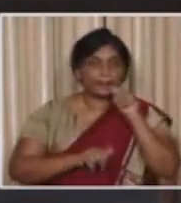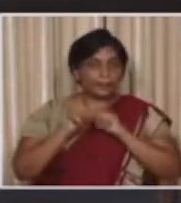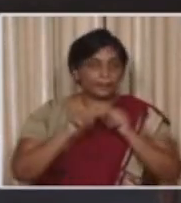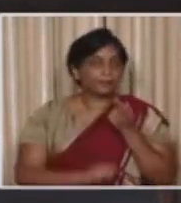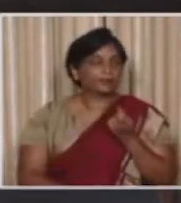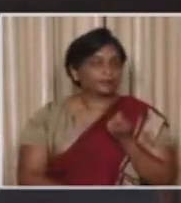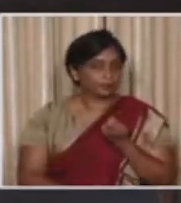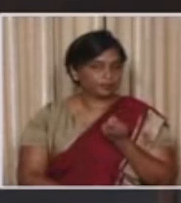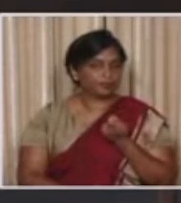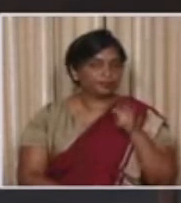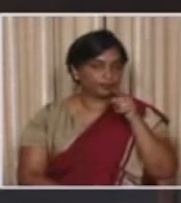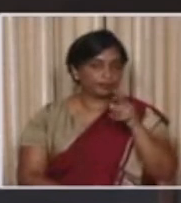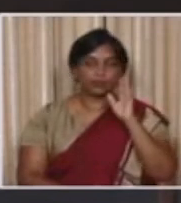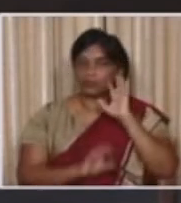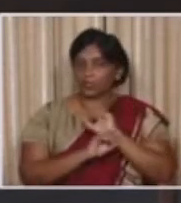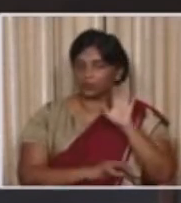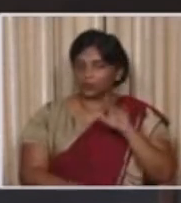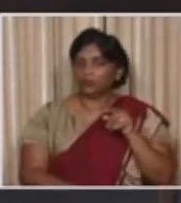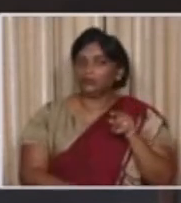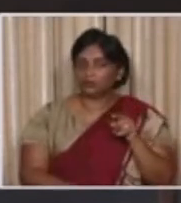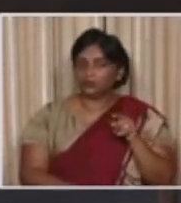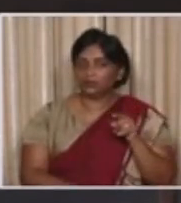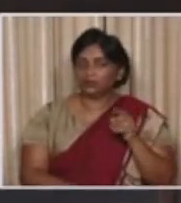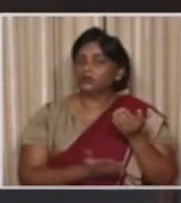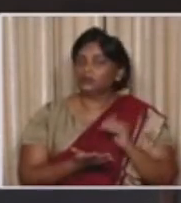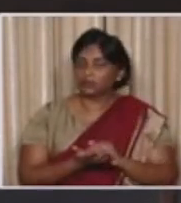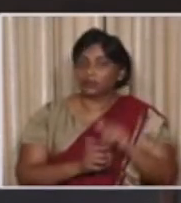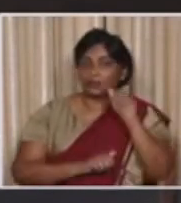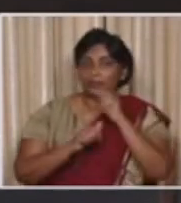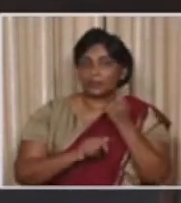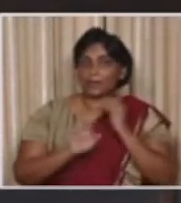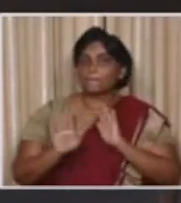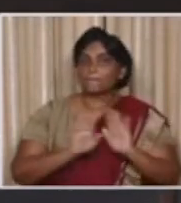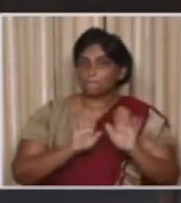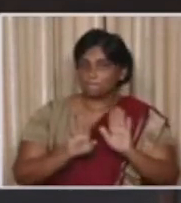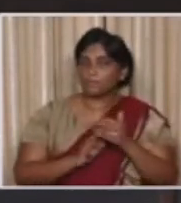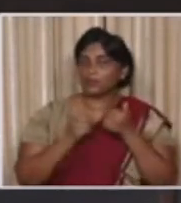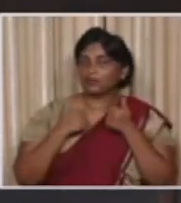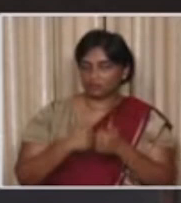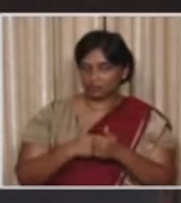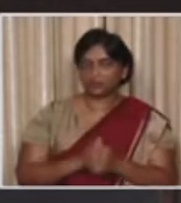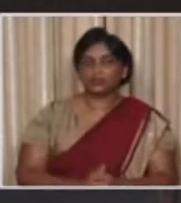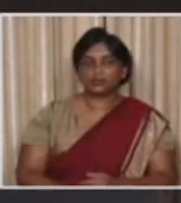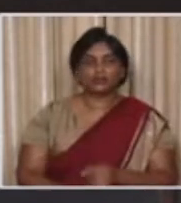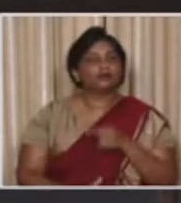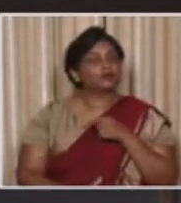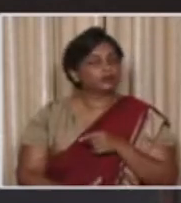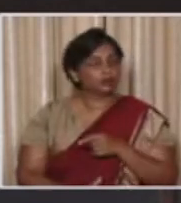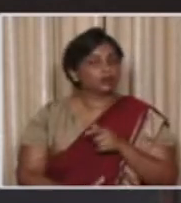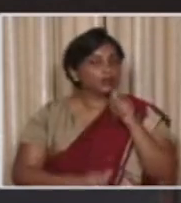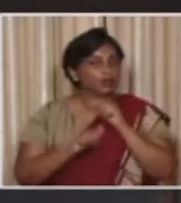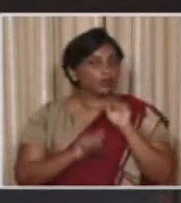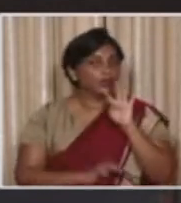මිල ඔබතුමා දැන් ප්‍රකාශ කළ දුණා සිය තවත් ඖෂධ මිල පාලනය කරනවා කියලා. බොහොම හොඳයි. පළවෙනි වර අපි